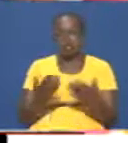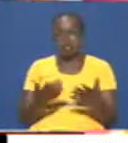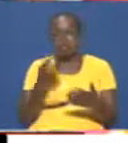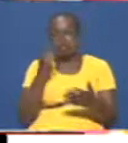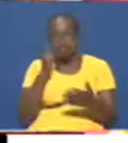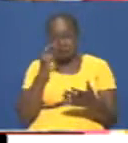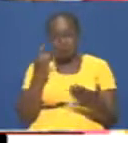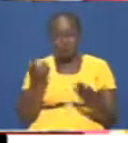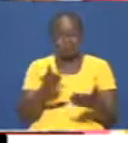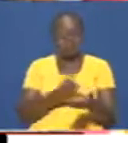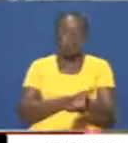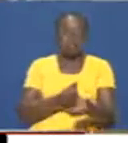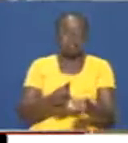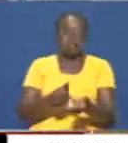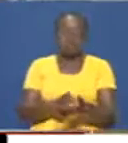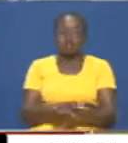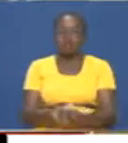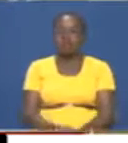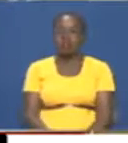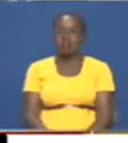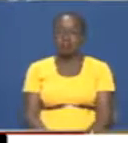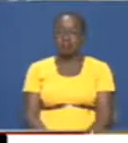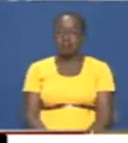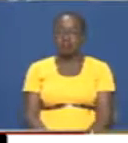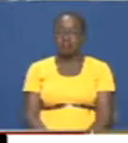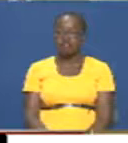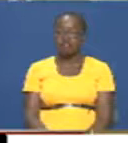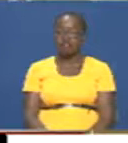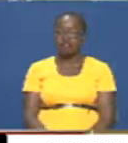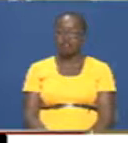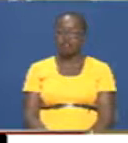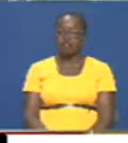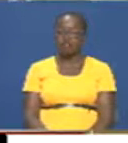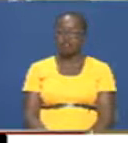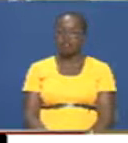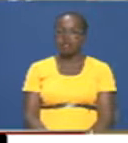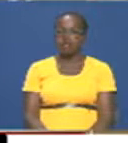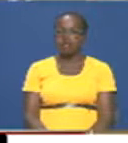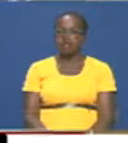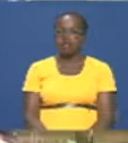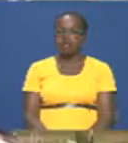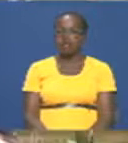Juni Karisa Mbele nikiripotia Darubini kutoka kaunti ya Mombasa.